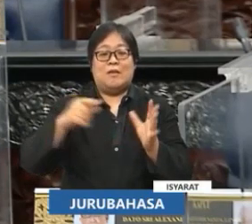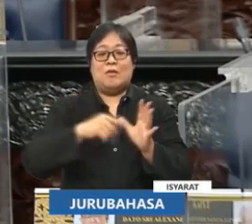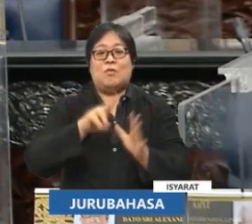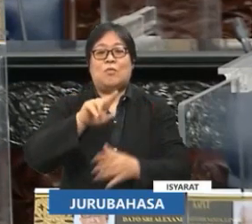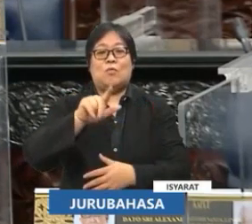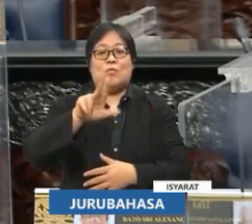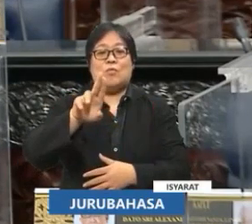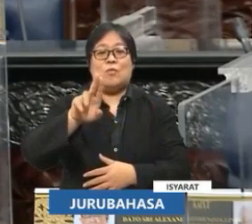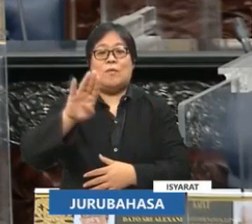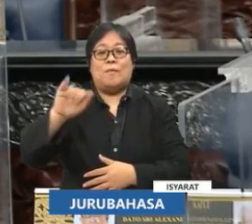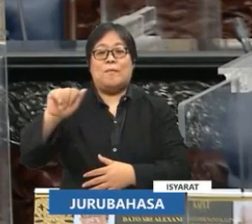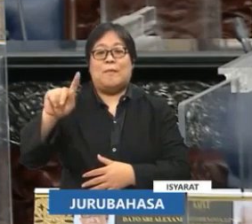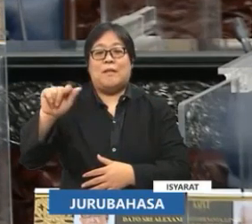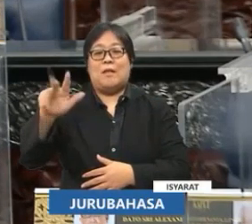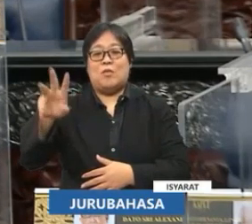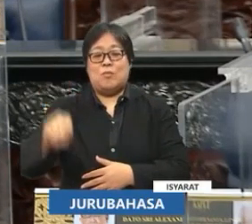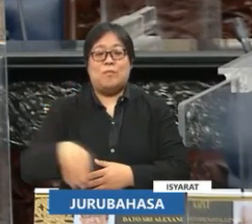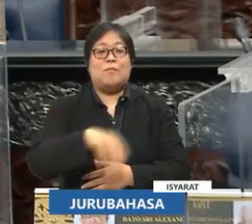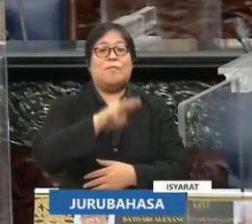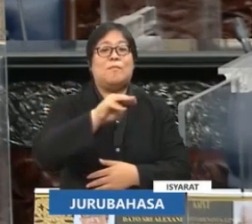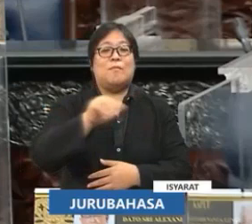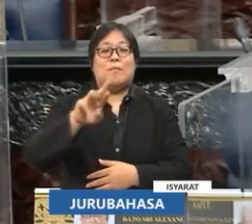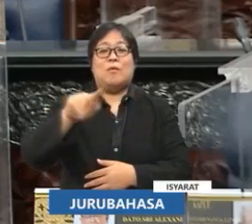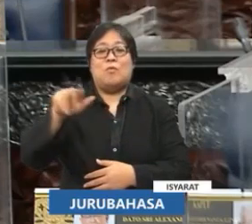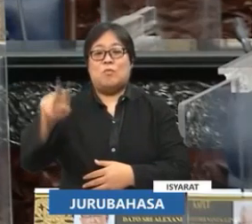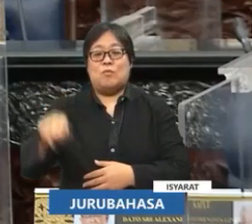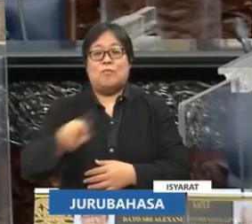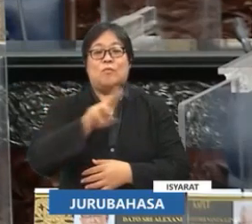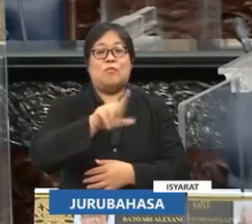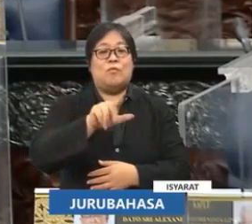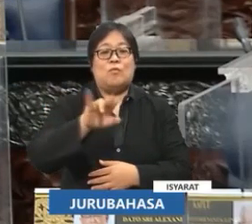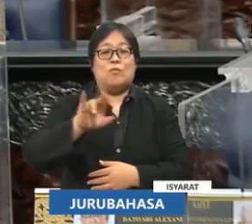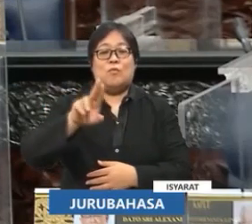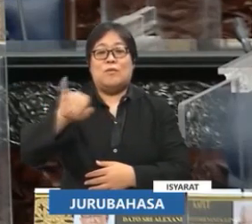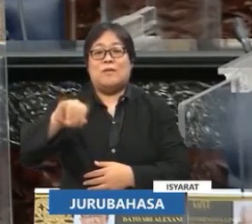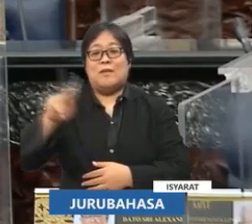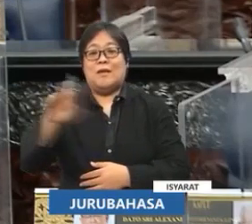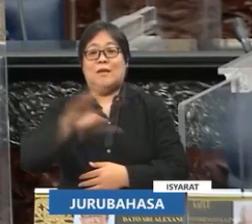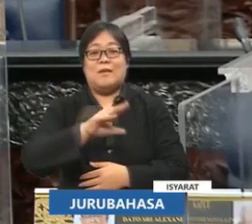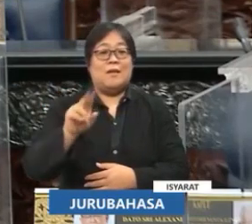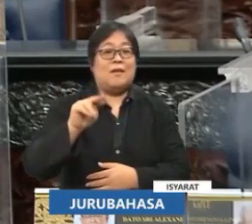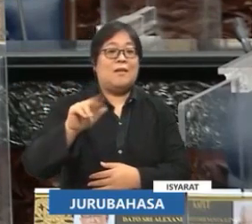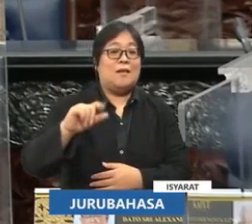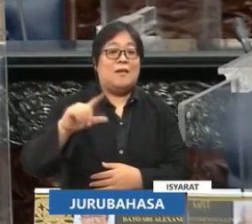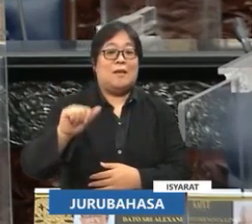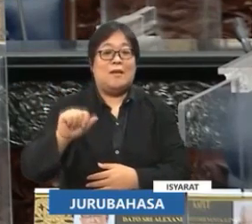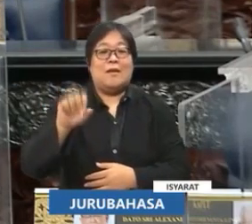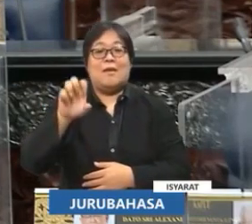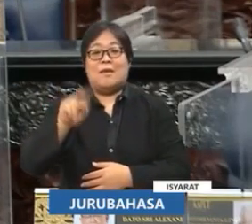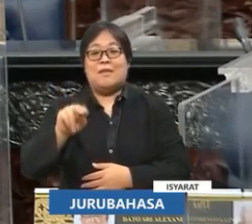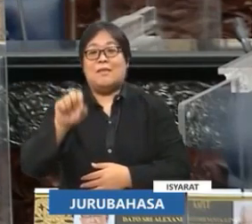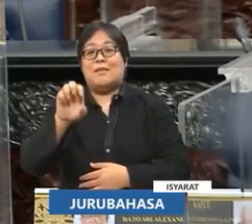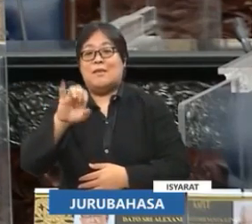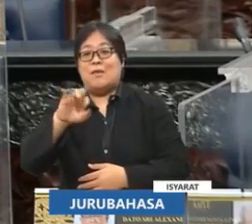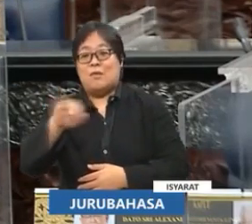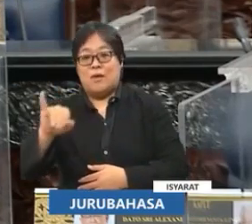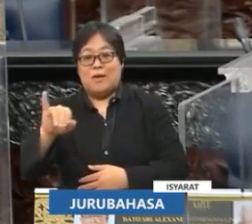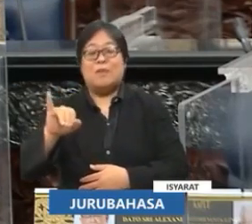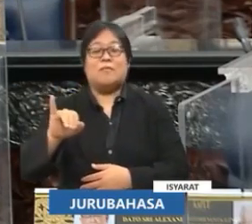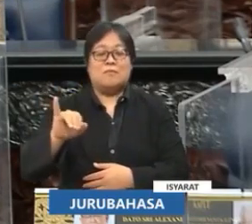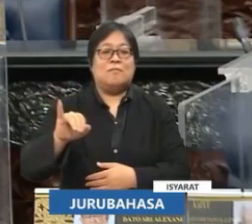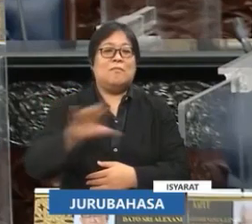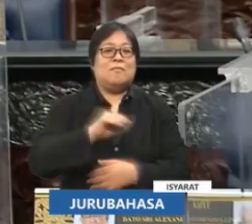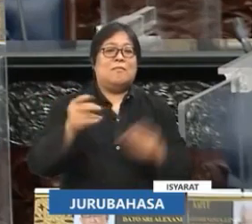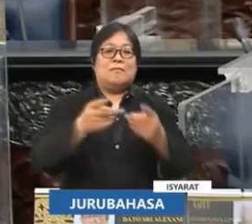Padanum, di Merurun, di Ulu Sigal dan Naga Ensiring, ya Yang Berhormat. Dan